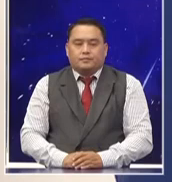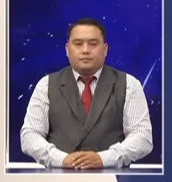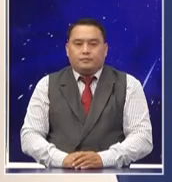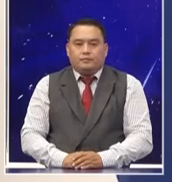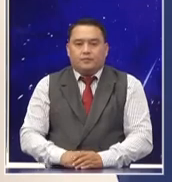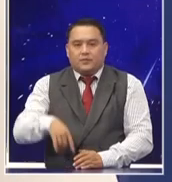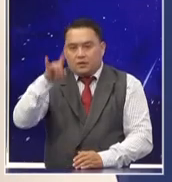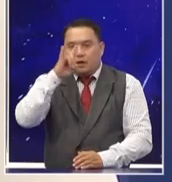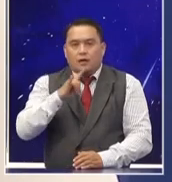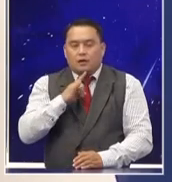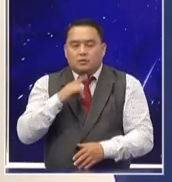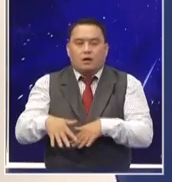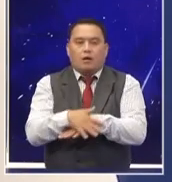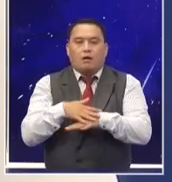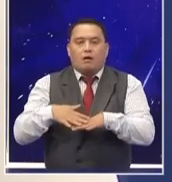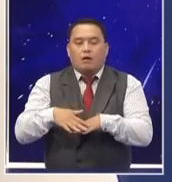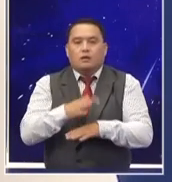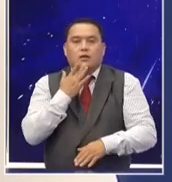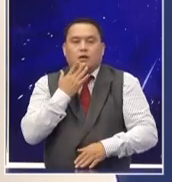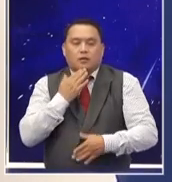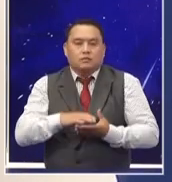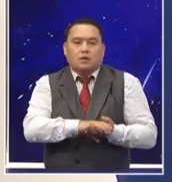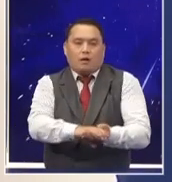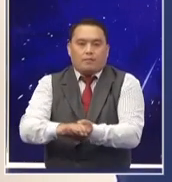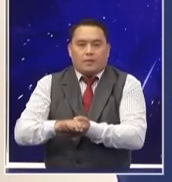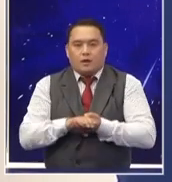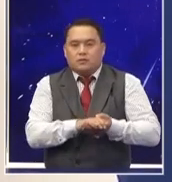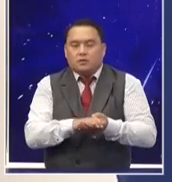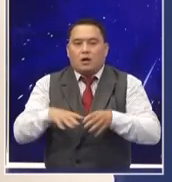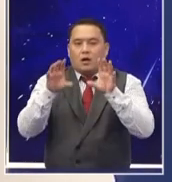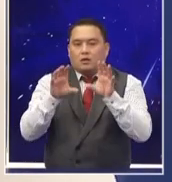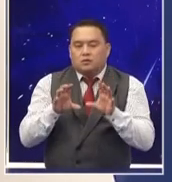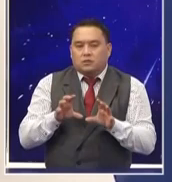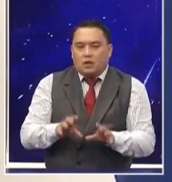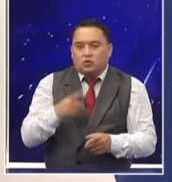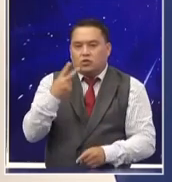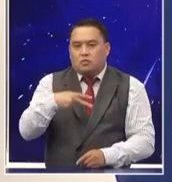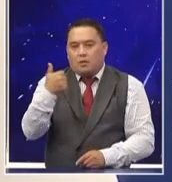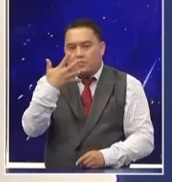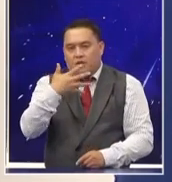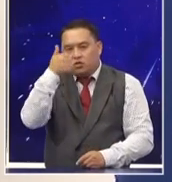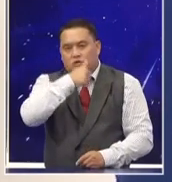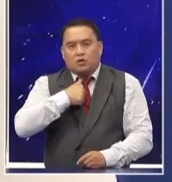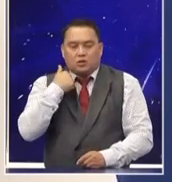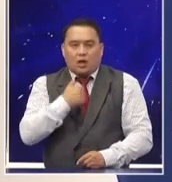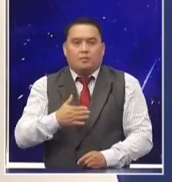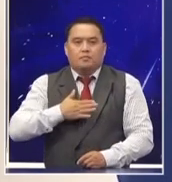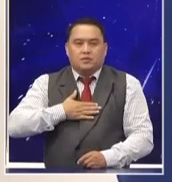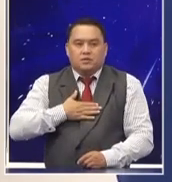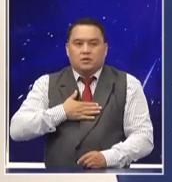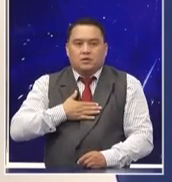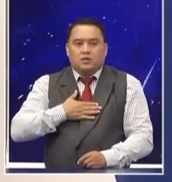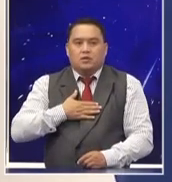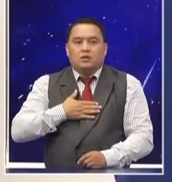Қазақстан халқы ассамблеясы және Қазақстан Республикасы конституциясының 25 жылдығы аясында біз